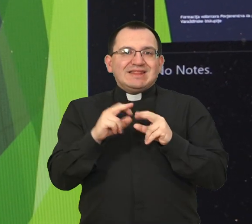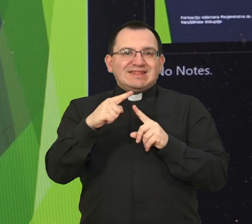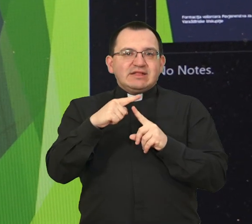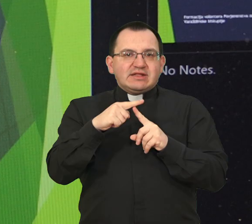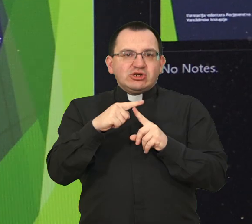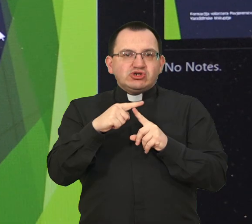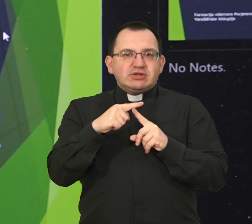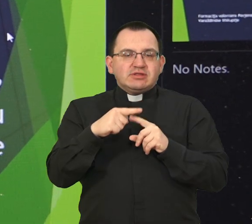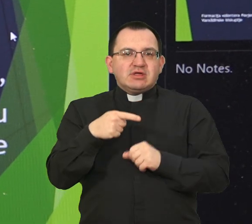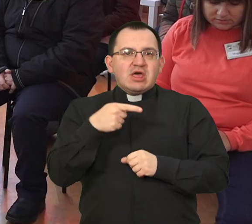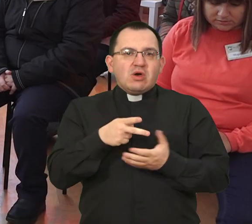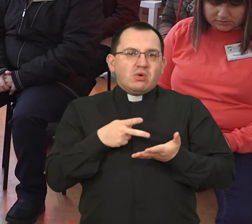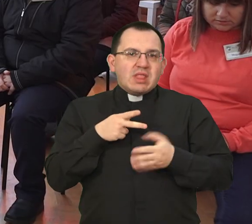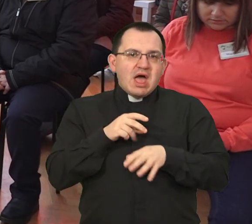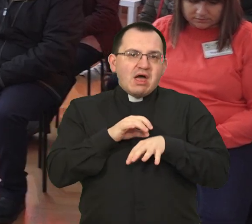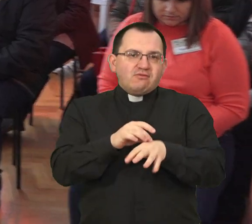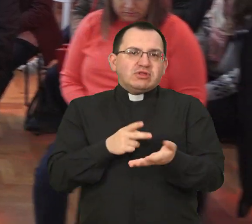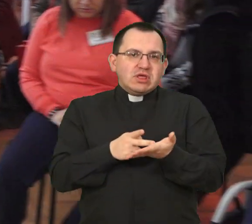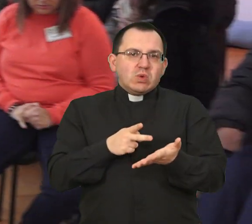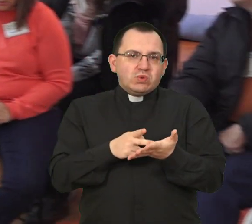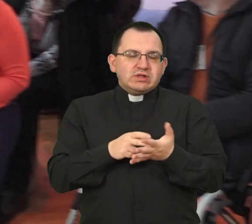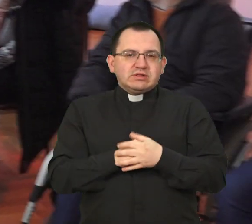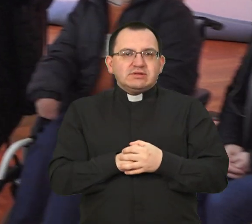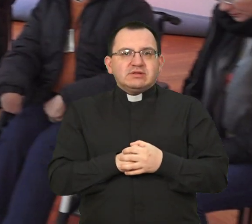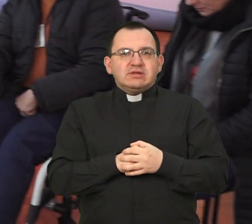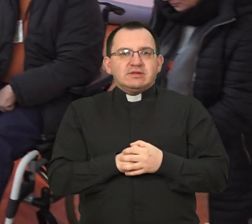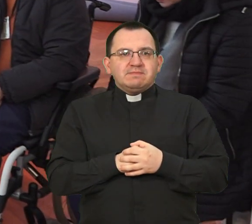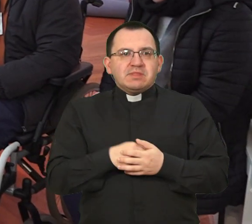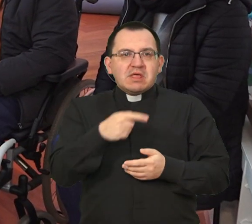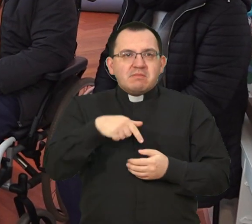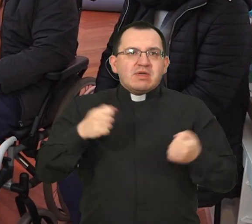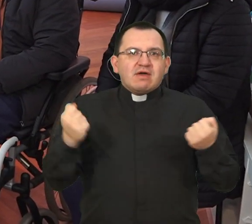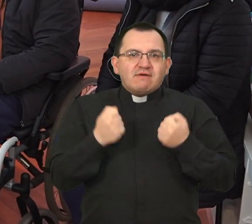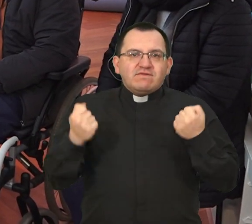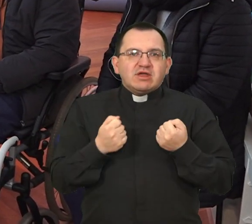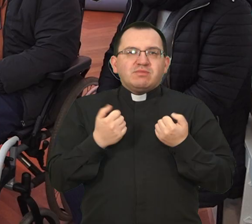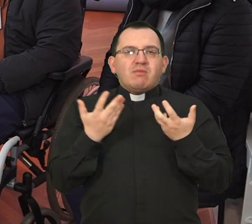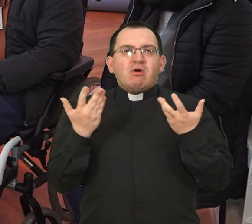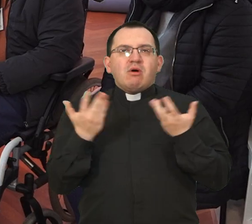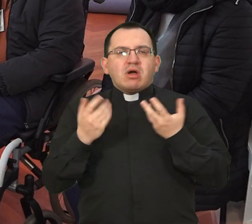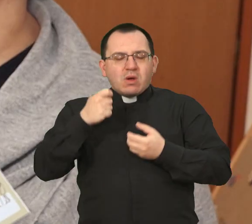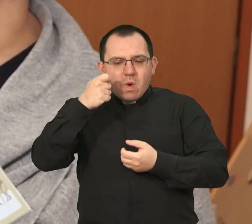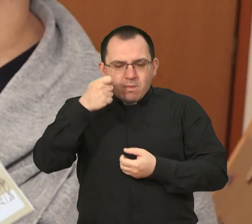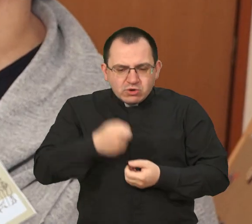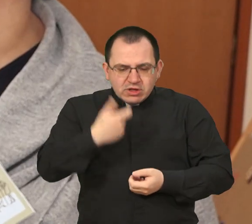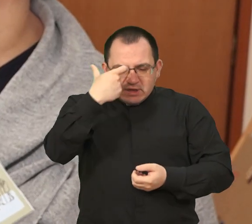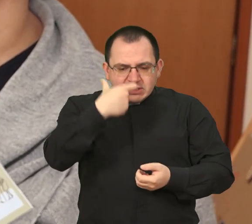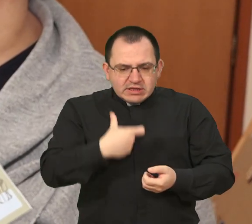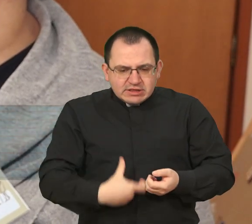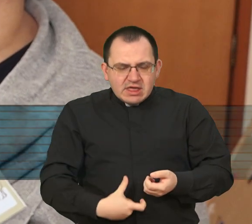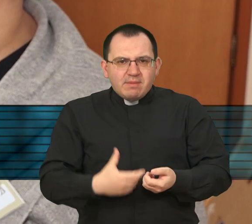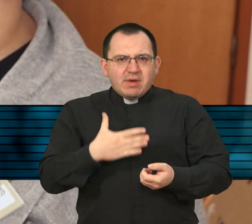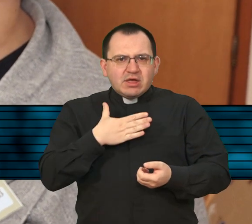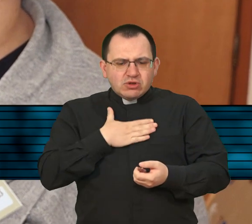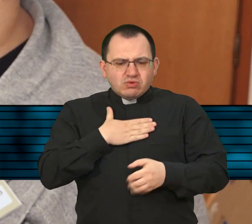voditeljica Ureda za pastoral u medijima Varaždinske biskupije. Vježbamo vještinu kako, poštivajući sebe, svoje potrebe,